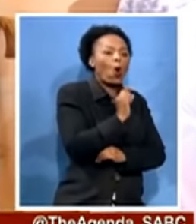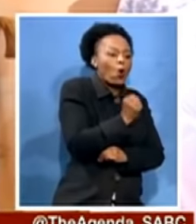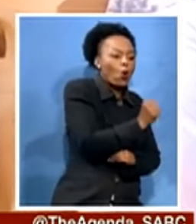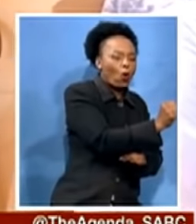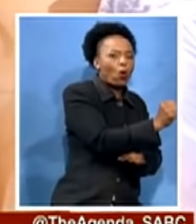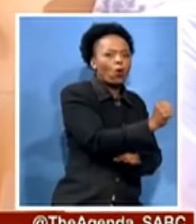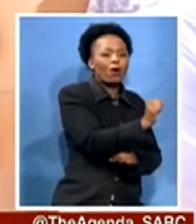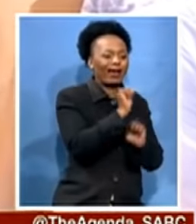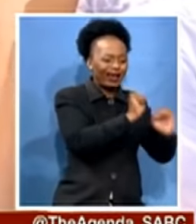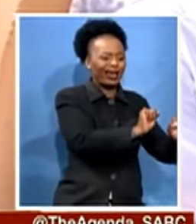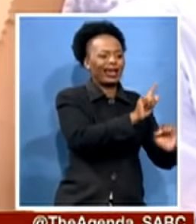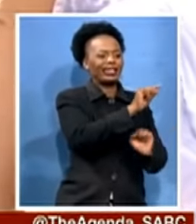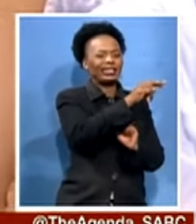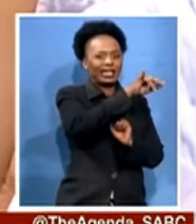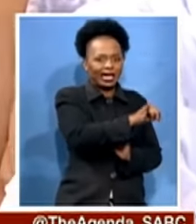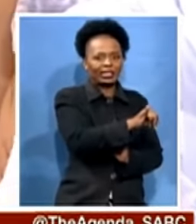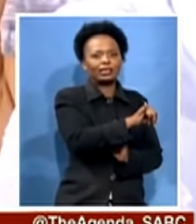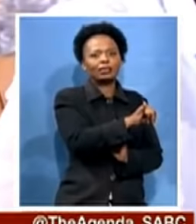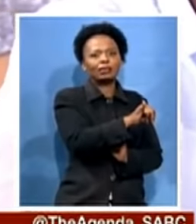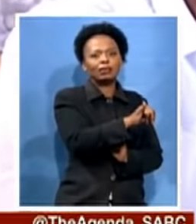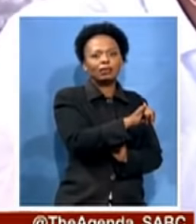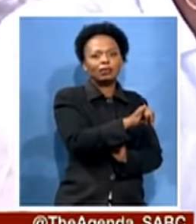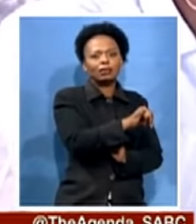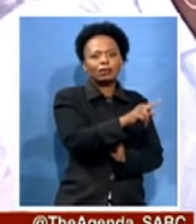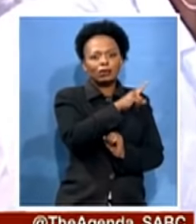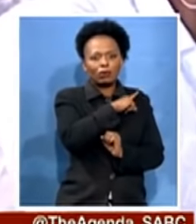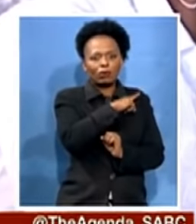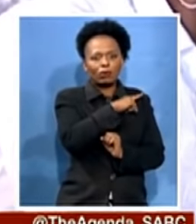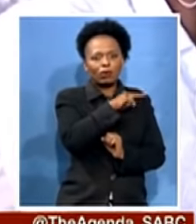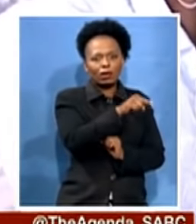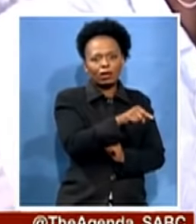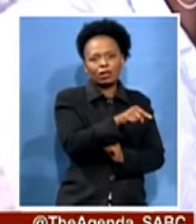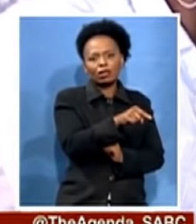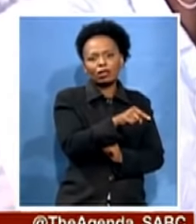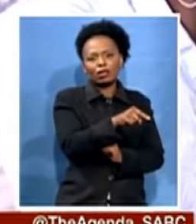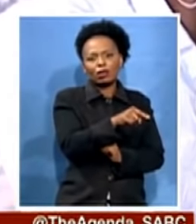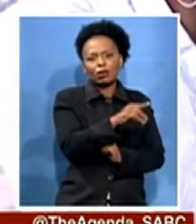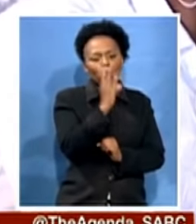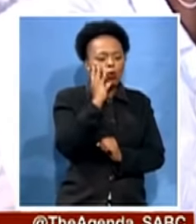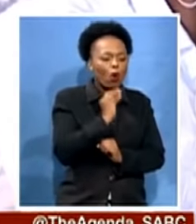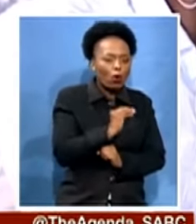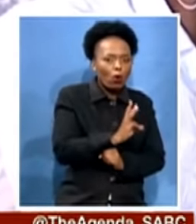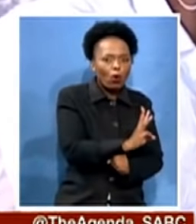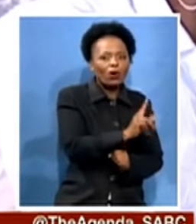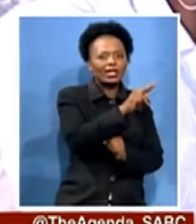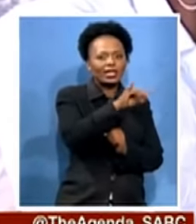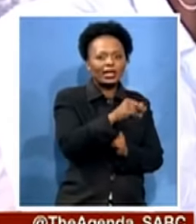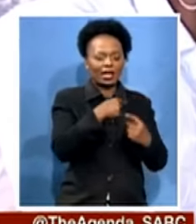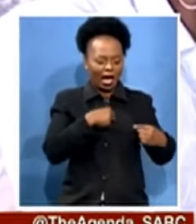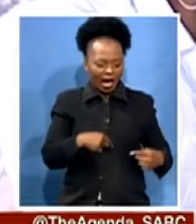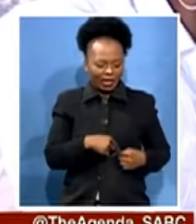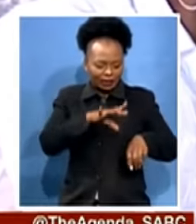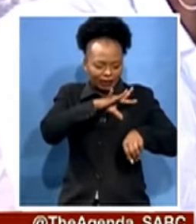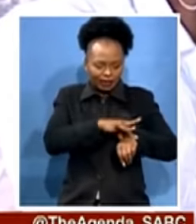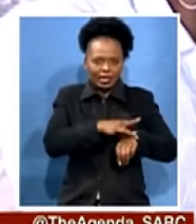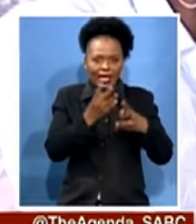uLindani eMelomed esibhedlela ngenxa ye heart failure amavalve engasasebenzi wayomkhokhela